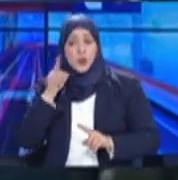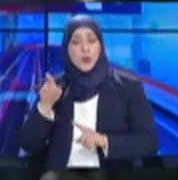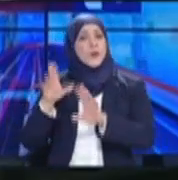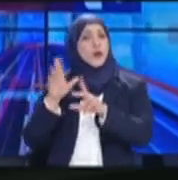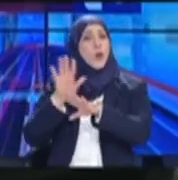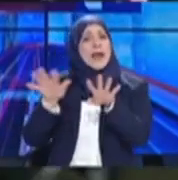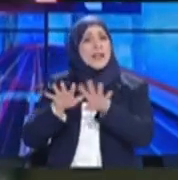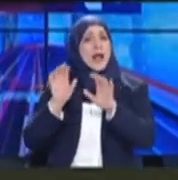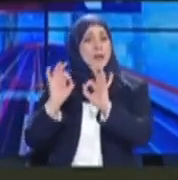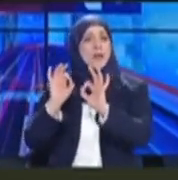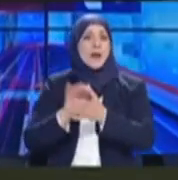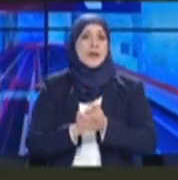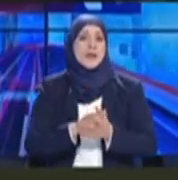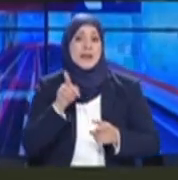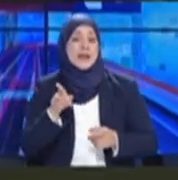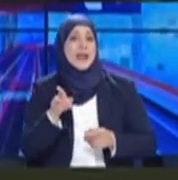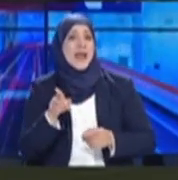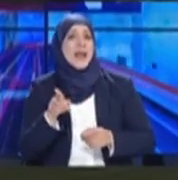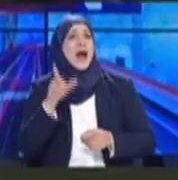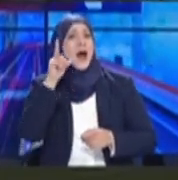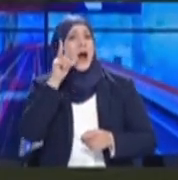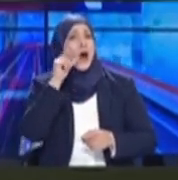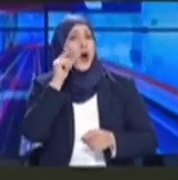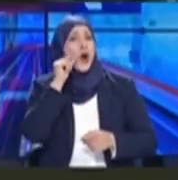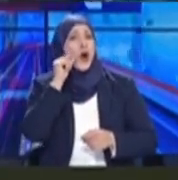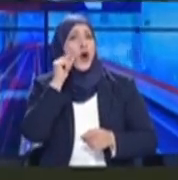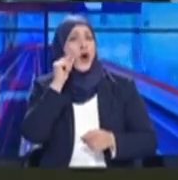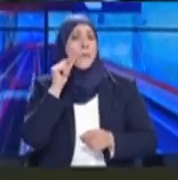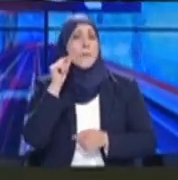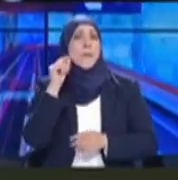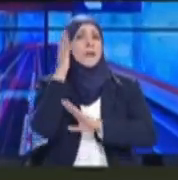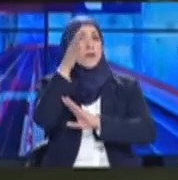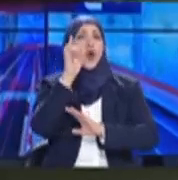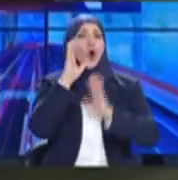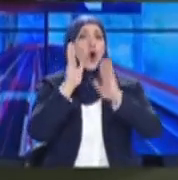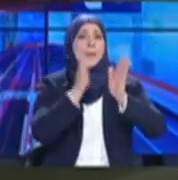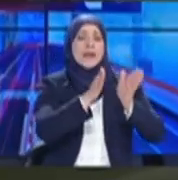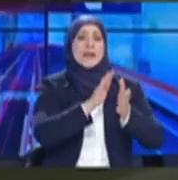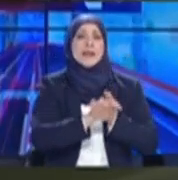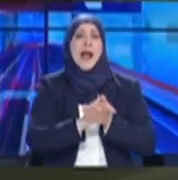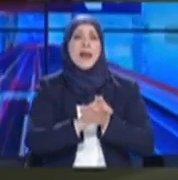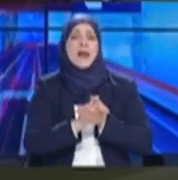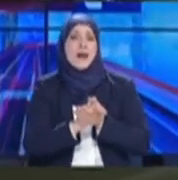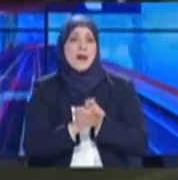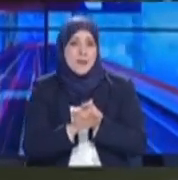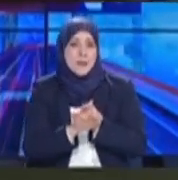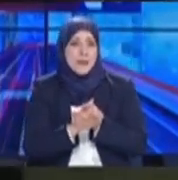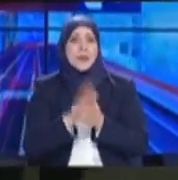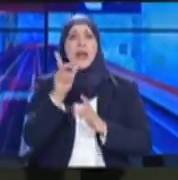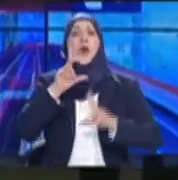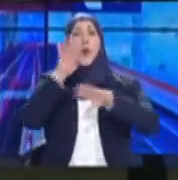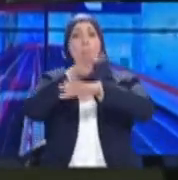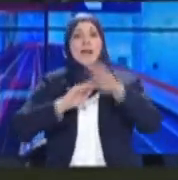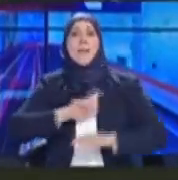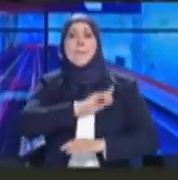ال هذه حاله استعجاليه كان في المستشفى هذا كان في المستشفى الجهوي في ولايه اه مدينه هذه